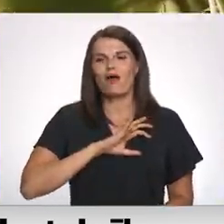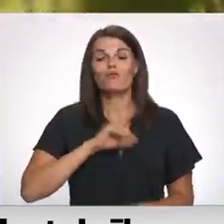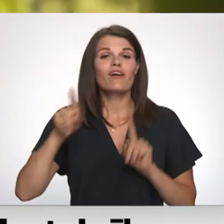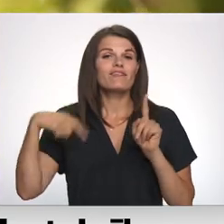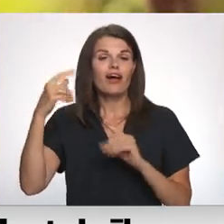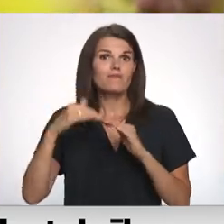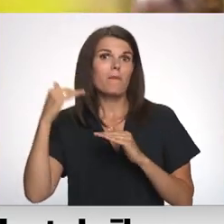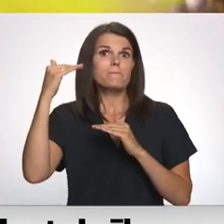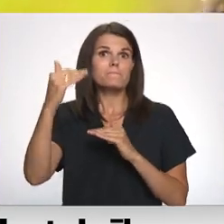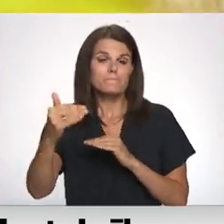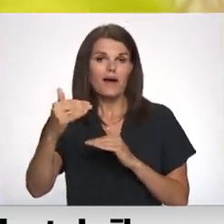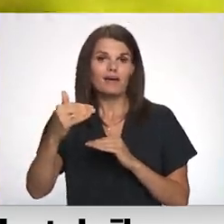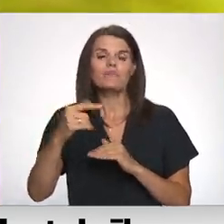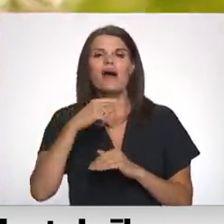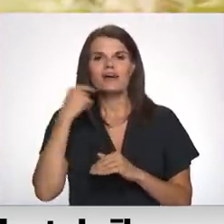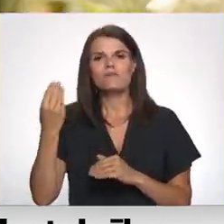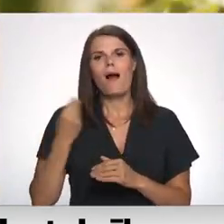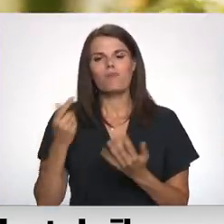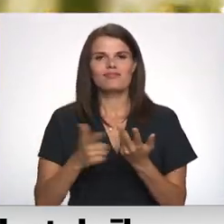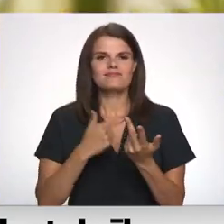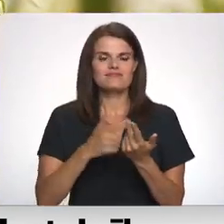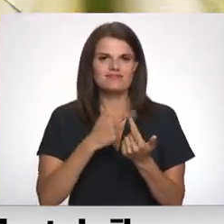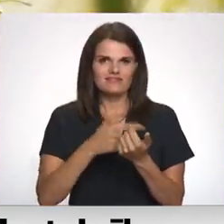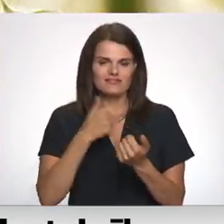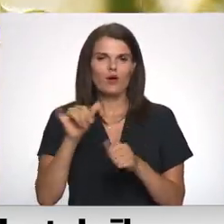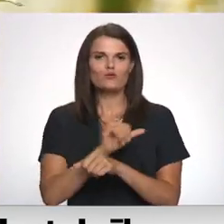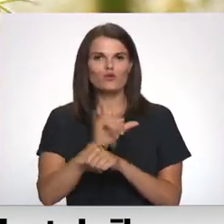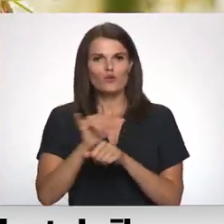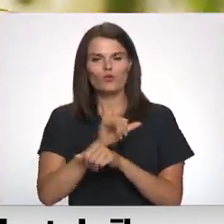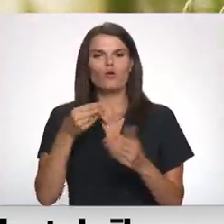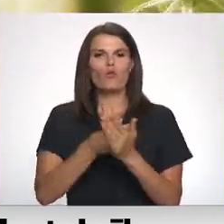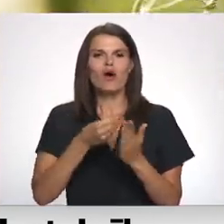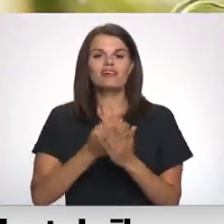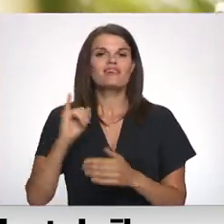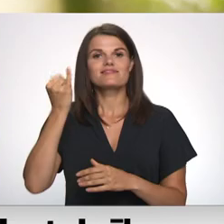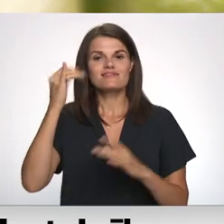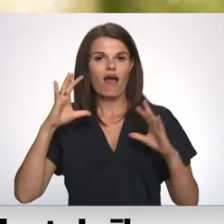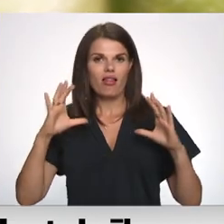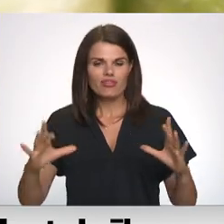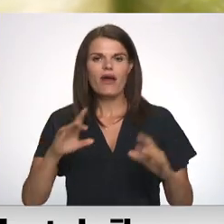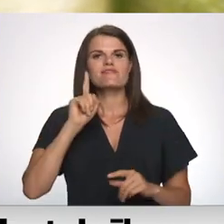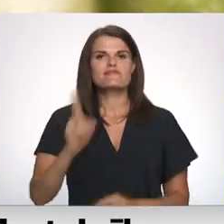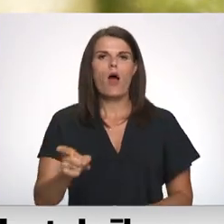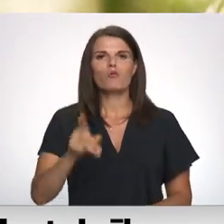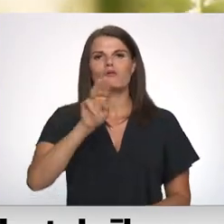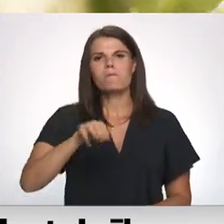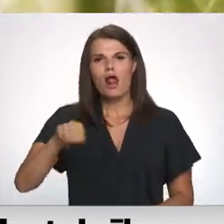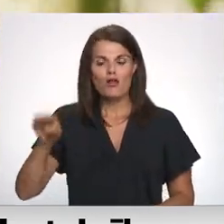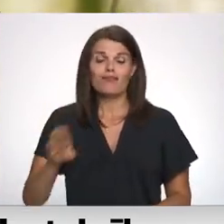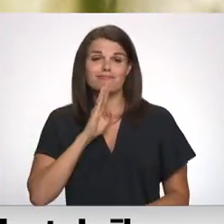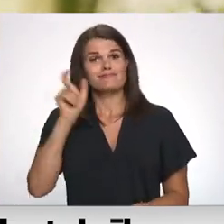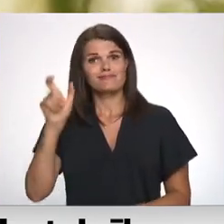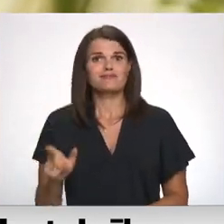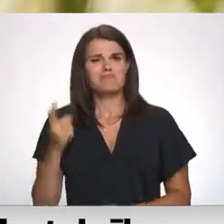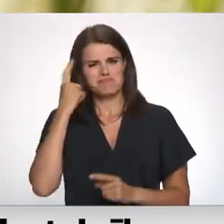Nākamais pakāpiens – kanālu abonētāju skaits, ko YouTube novērtē ar zelta pogu, ir 1 000 000. Arī tas Svetlānai